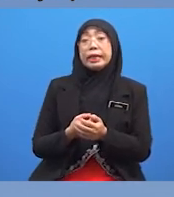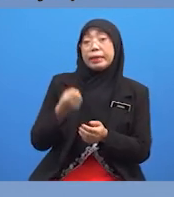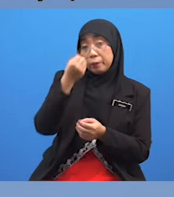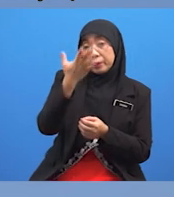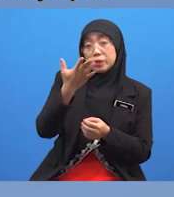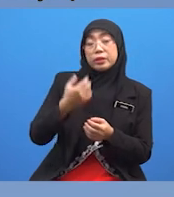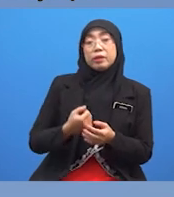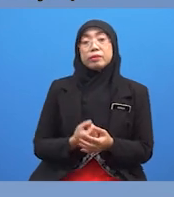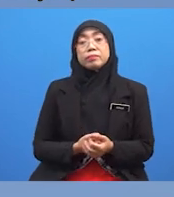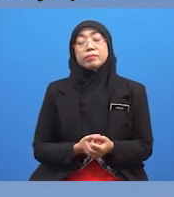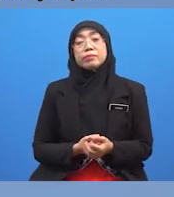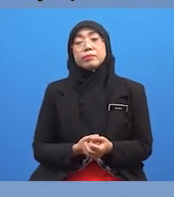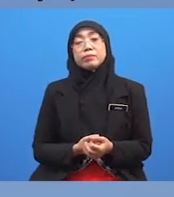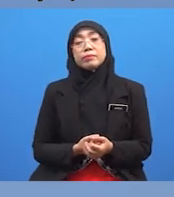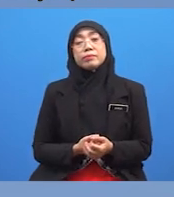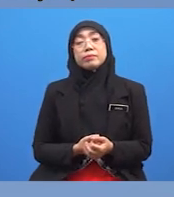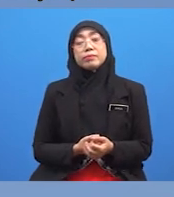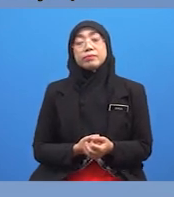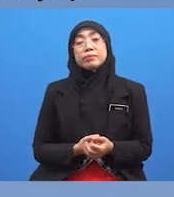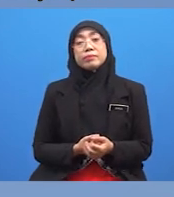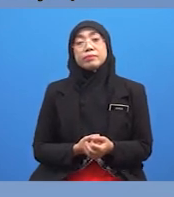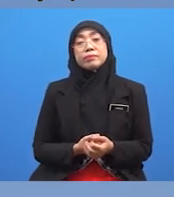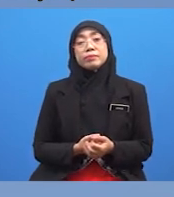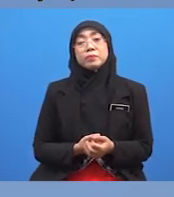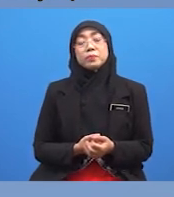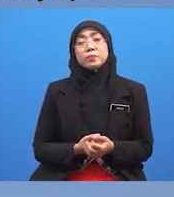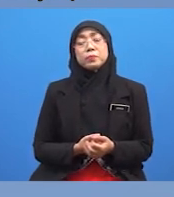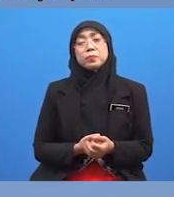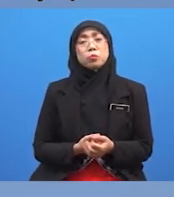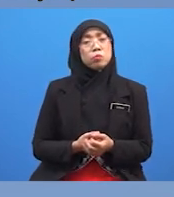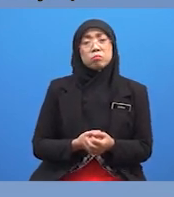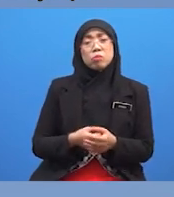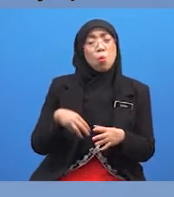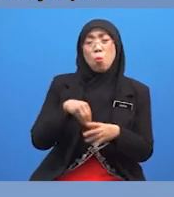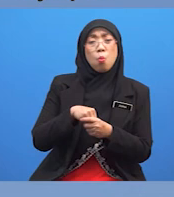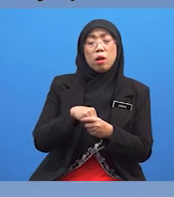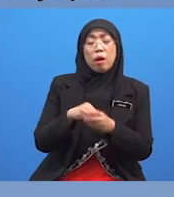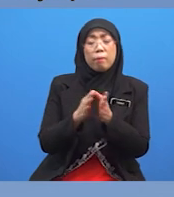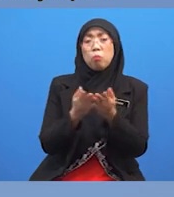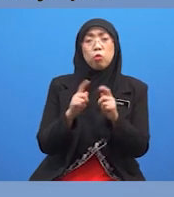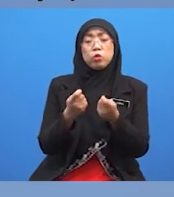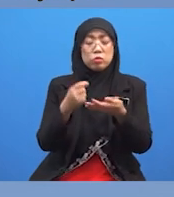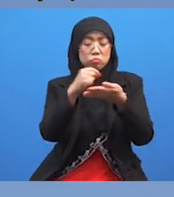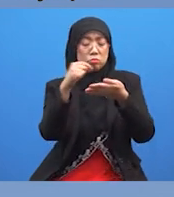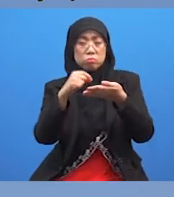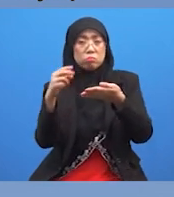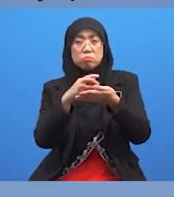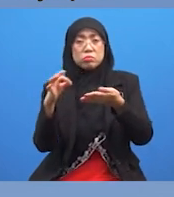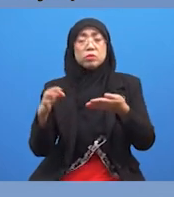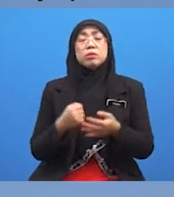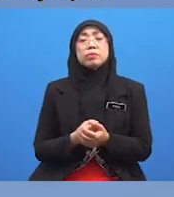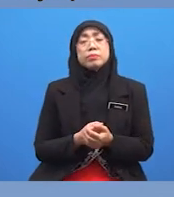dijelaskan sebelum ini. Dalam aspek ini, watak Maulana Abu Bakar dicatatkan oleh pengarang telah